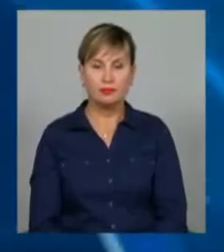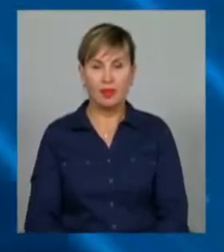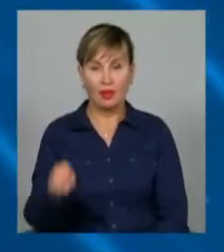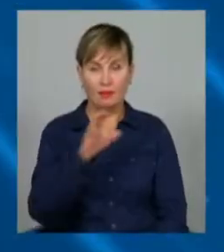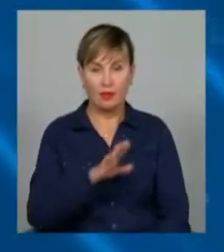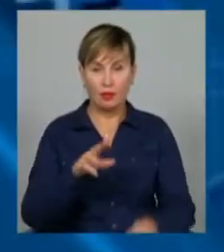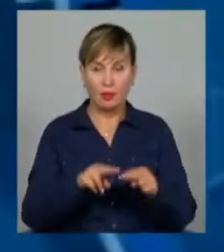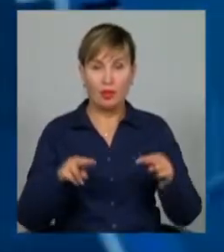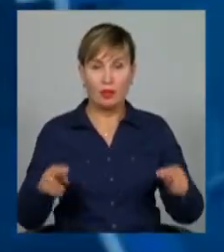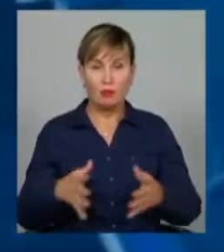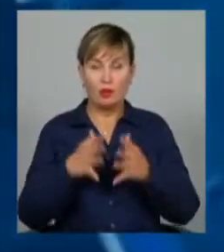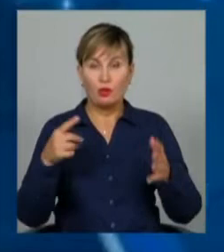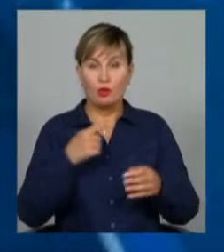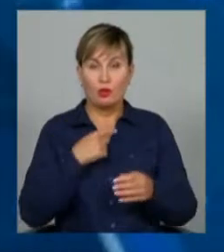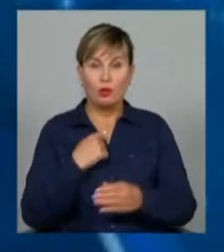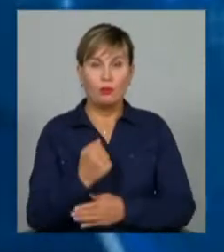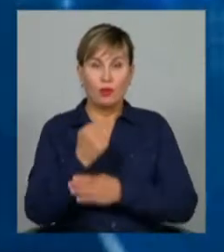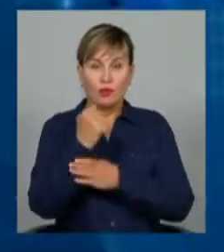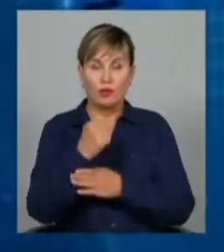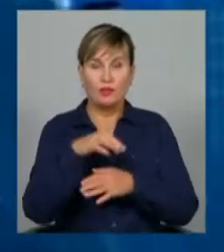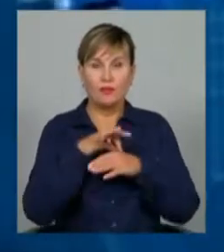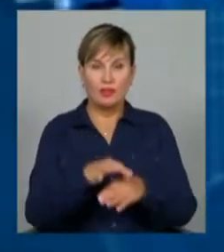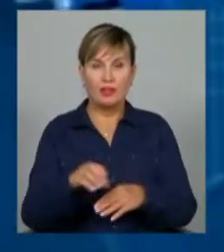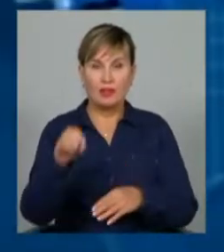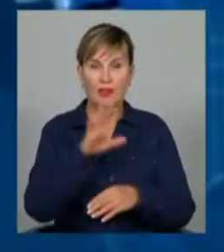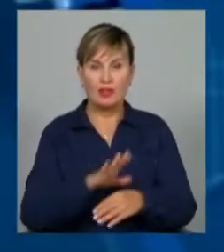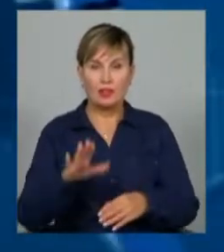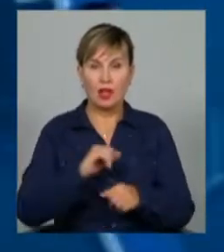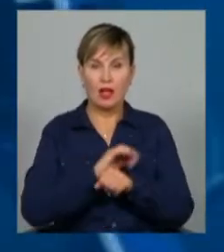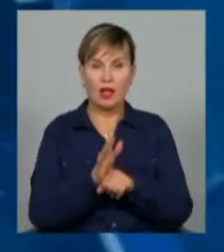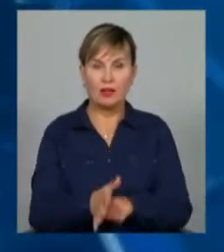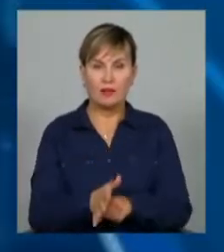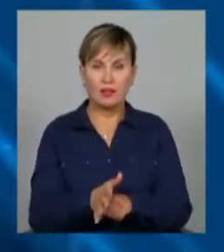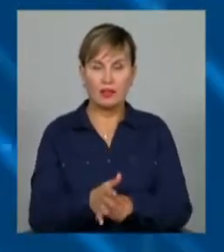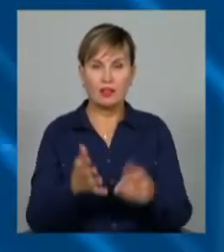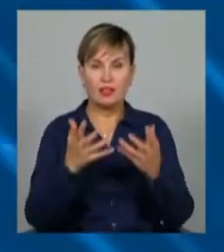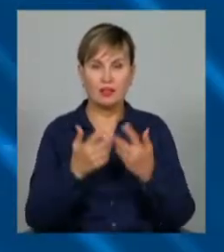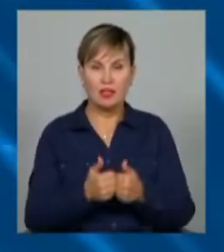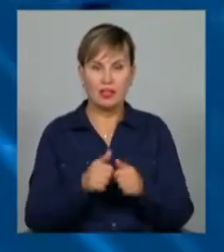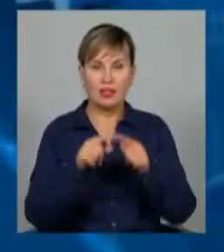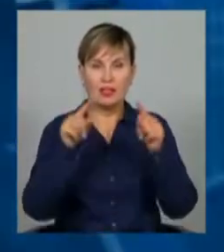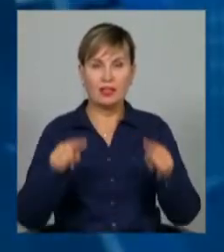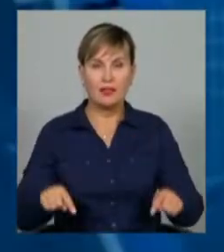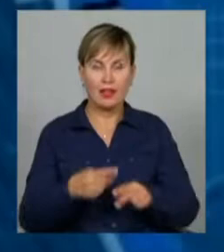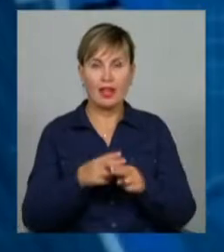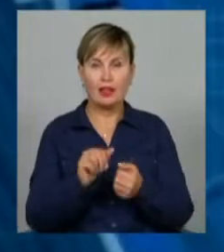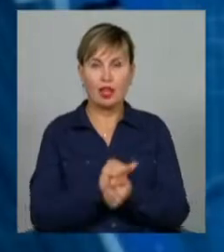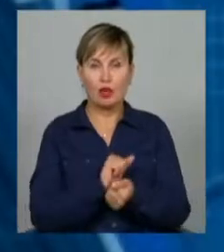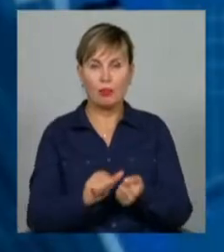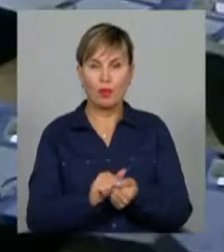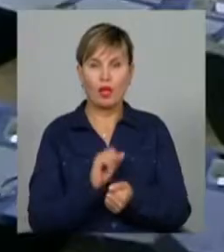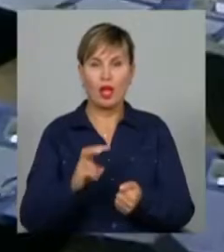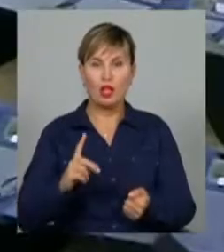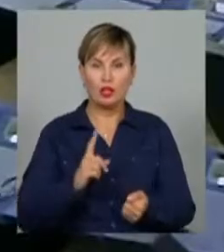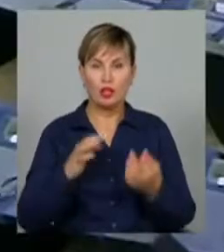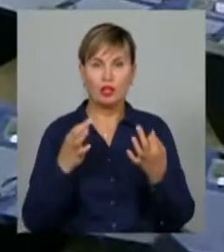Европейский парламент большинством голосов поддержал введение в Евросоюзе коронавирусного цифрового сертификата. Этот документ, как